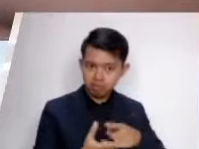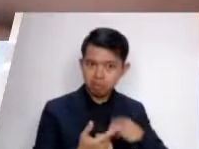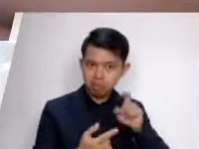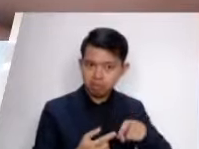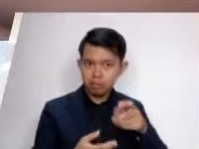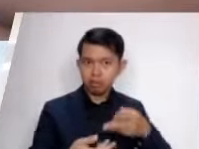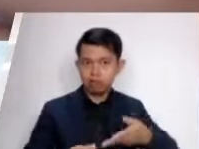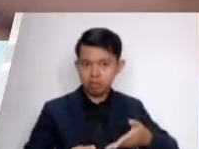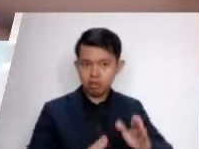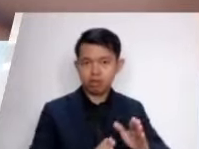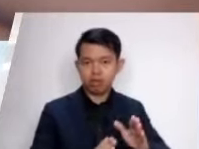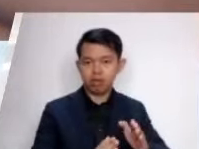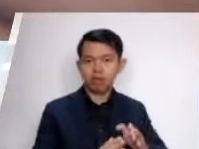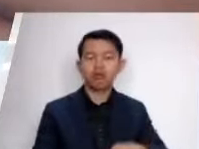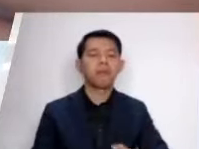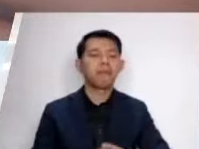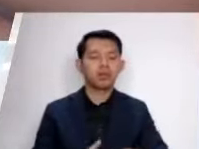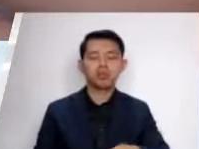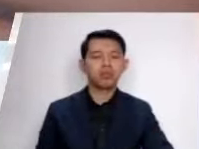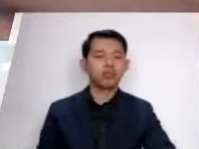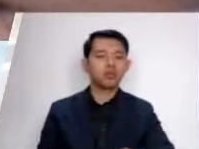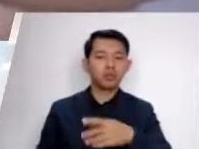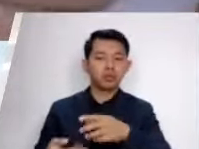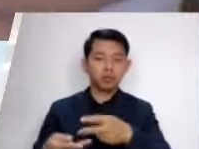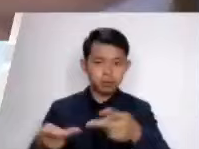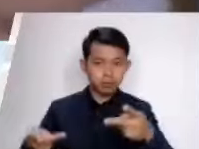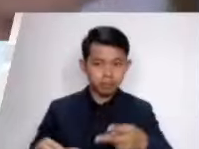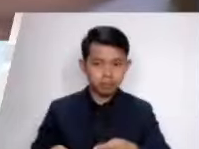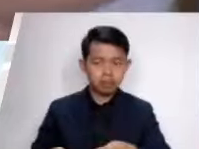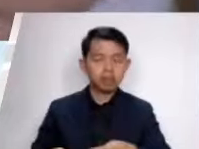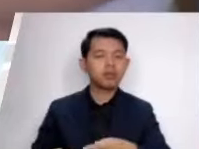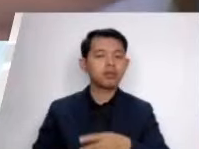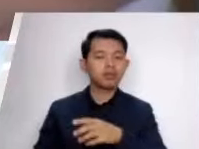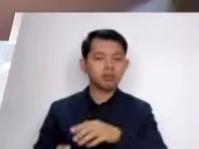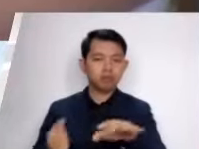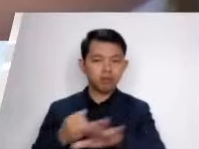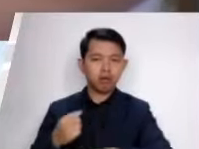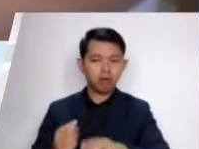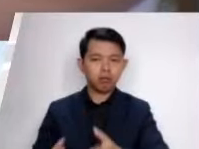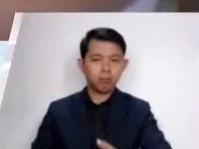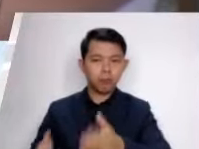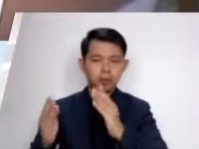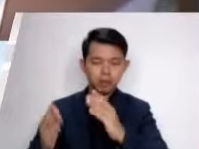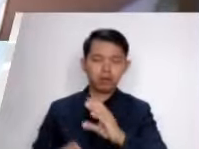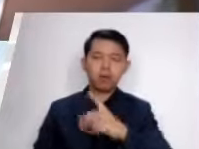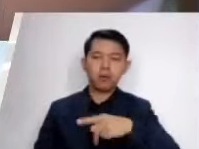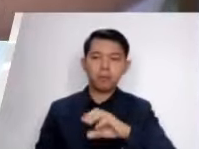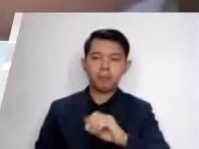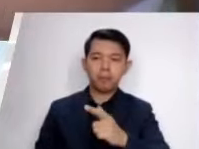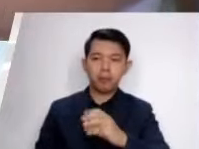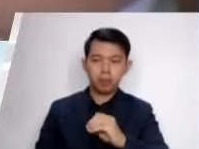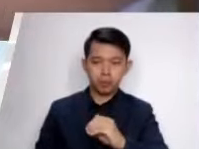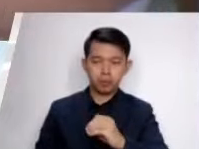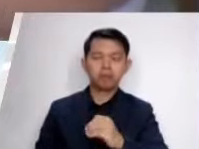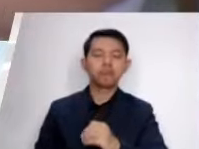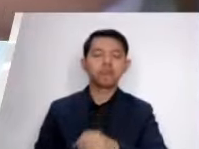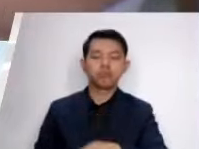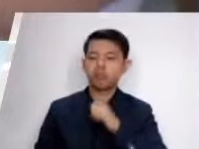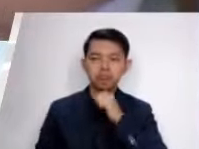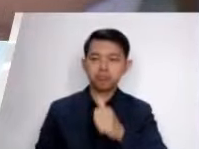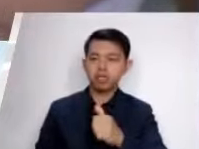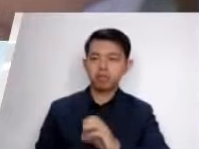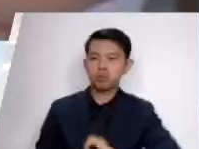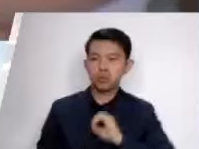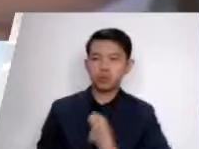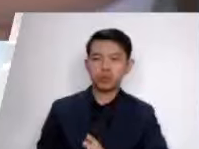niya pagmamayari ang lupang kinatatayuan ng pogo compound. Bago pa raw siya naging mayor, nakatayo na raw ito. Wala raw nakarating sa